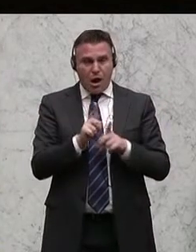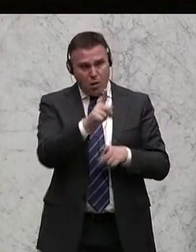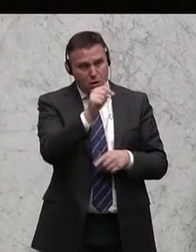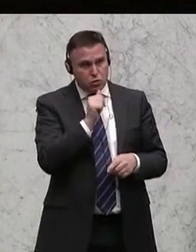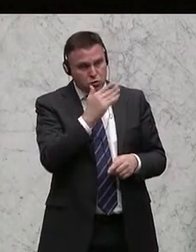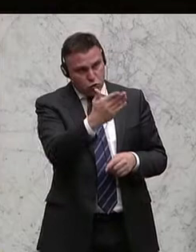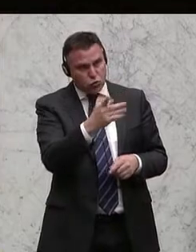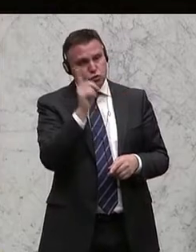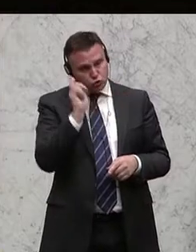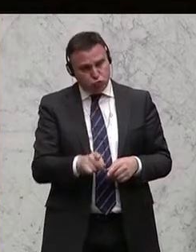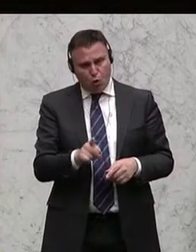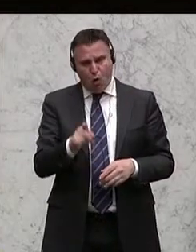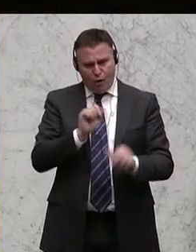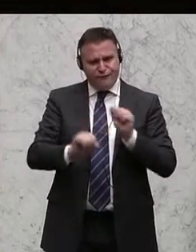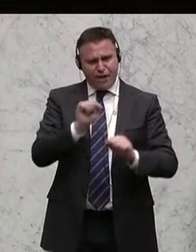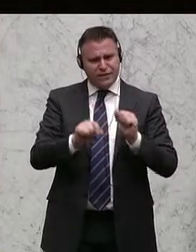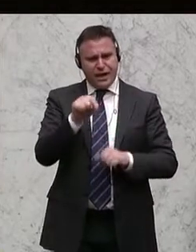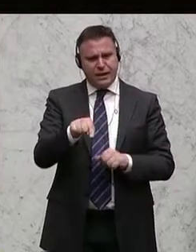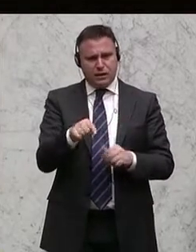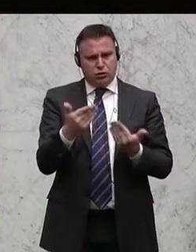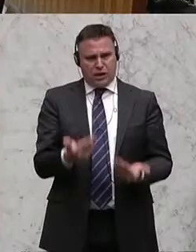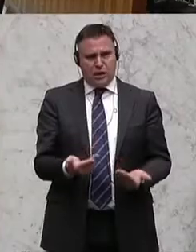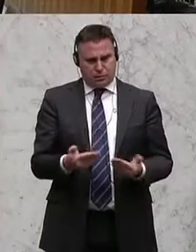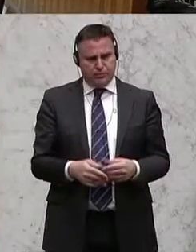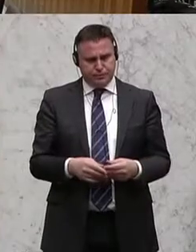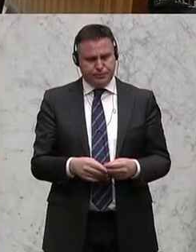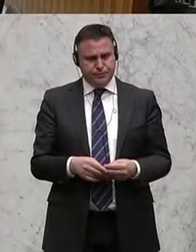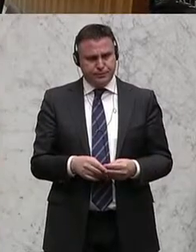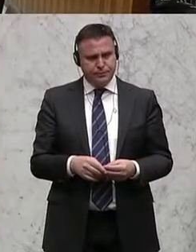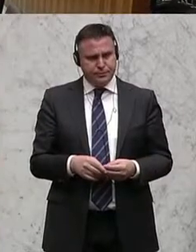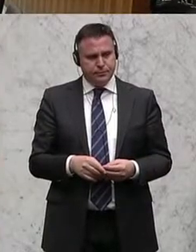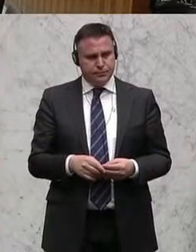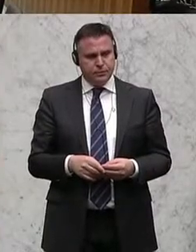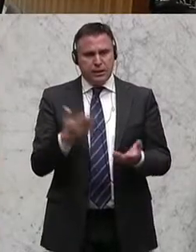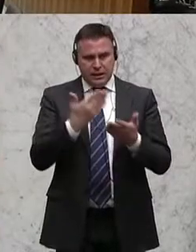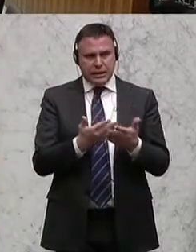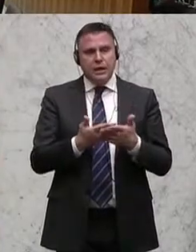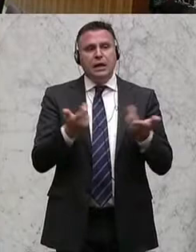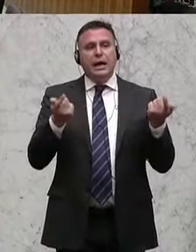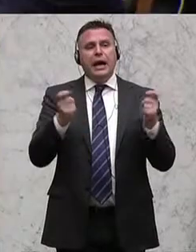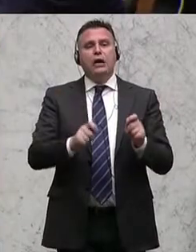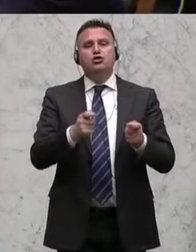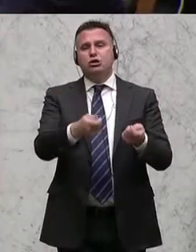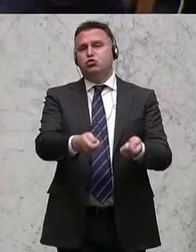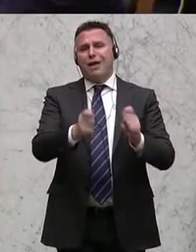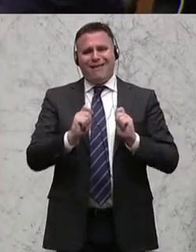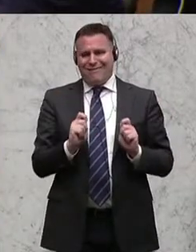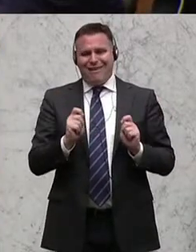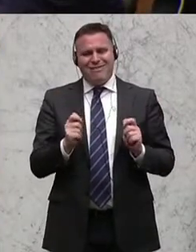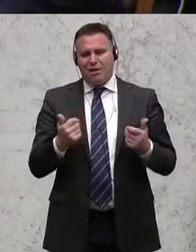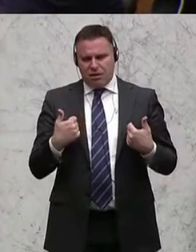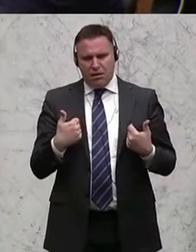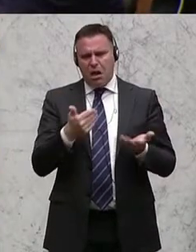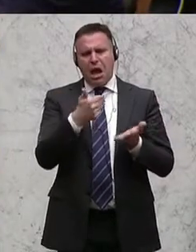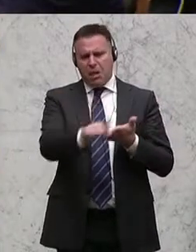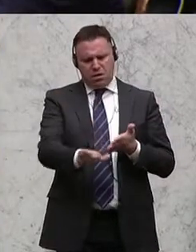auch von den grünen Abgeordneten, verteidigt werden. Deshalb kann man diesen Entschließungsantrag nicht entschieden